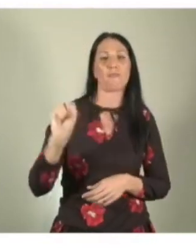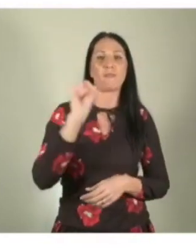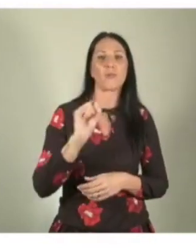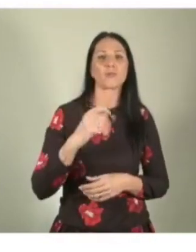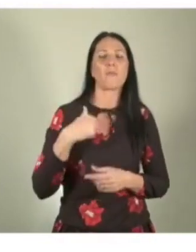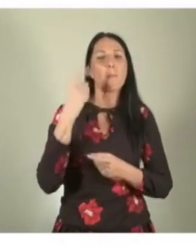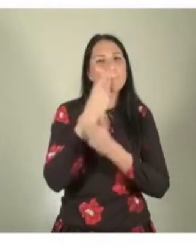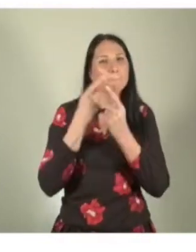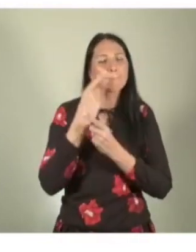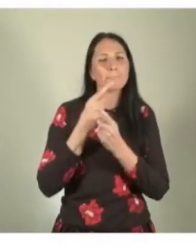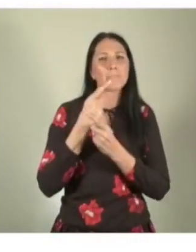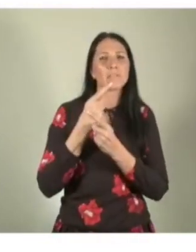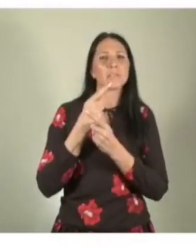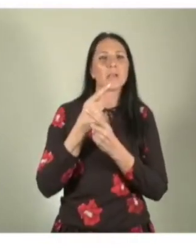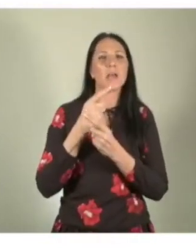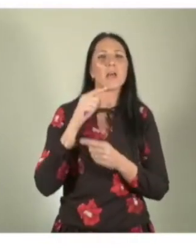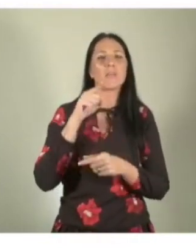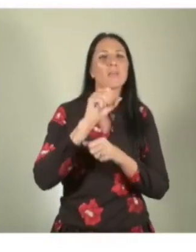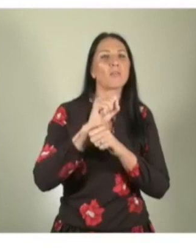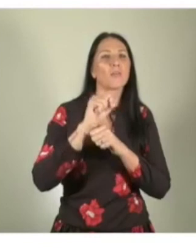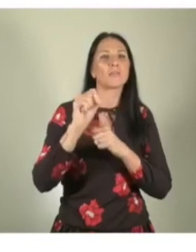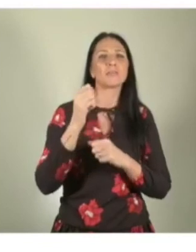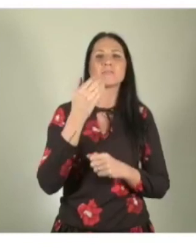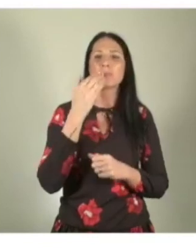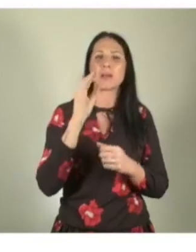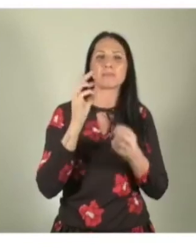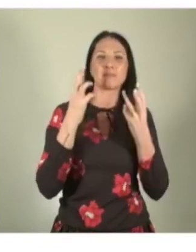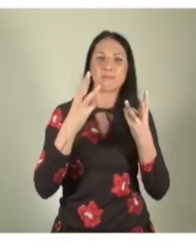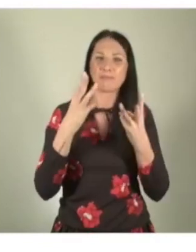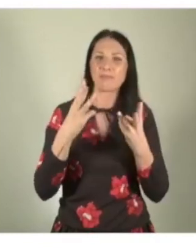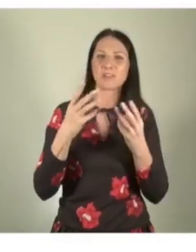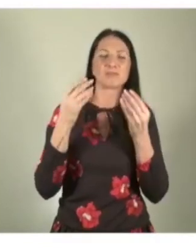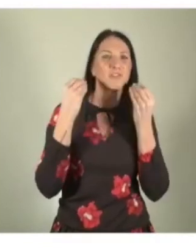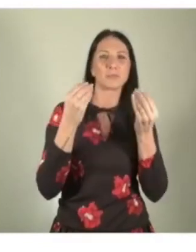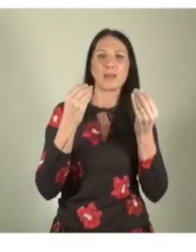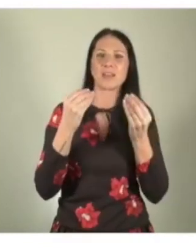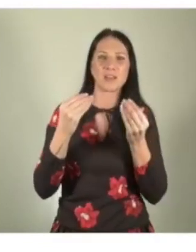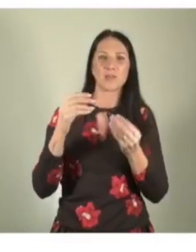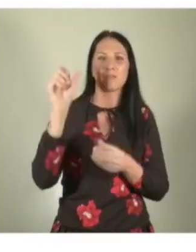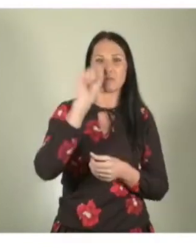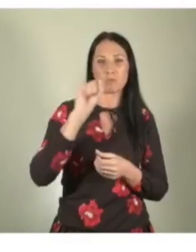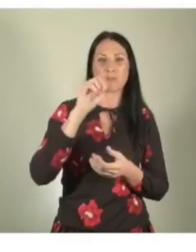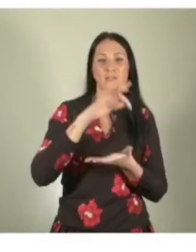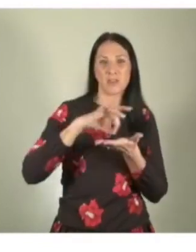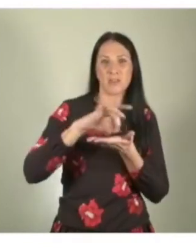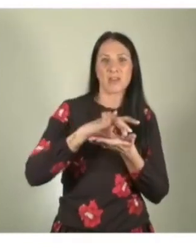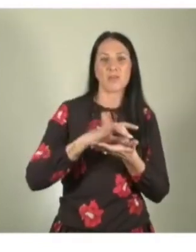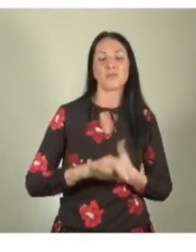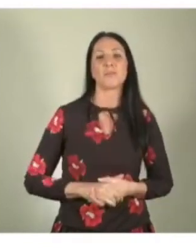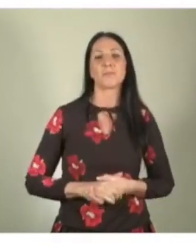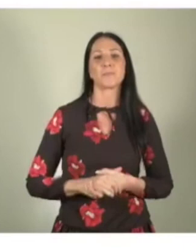Myślę, że to niezwykły region. Mam wciąż ogromny zachwyt